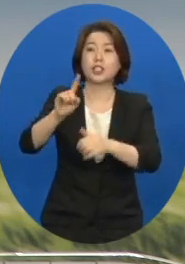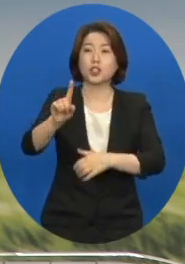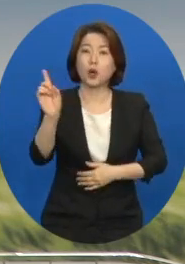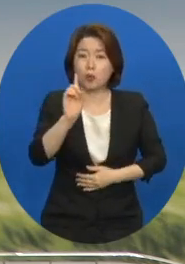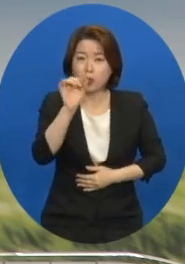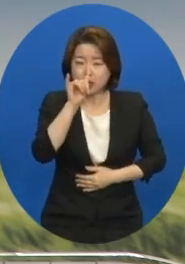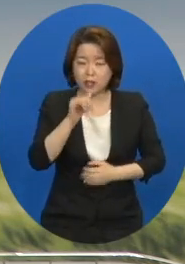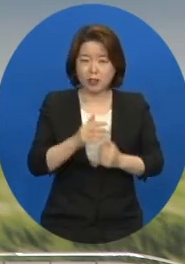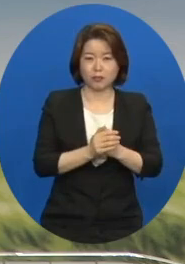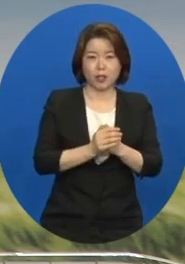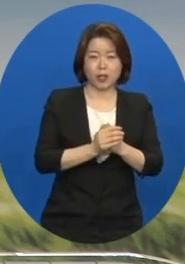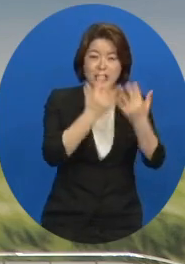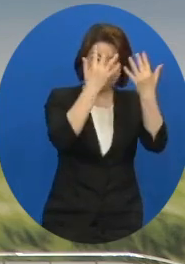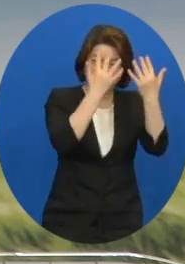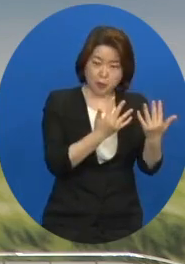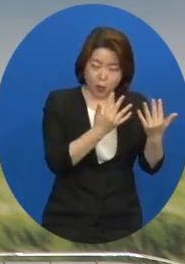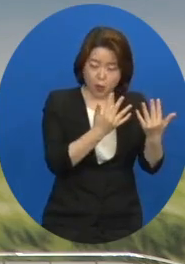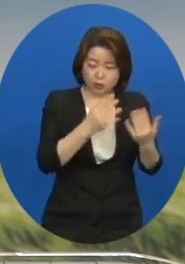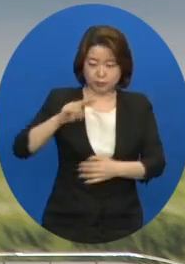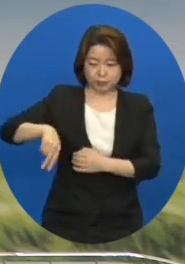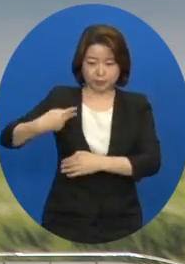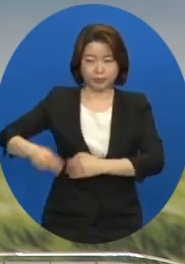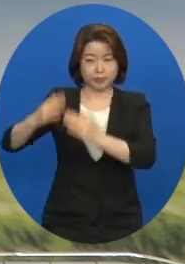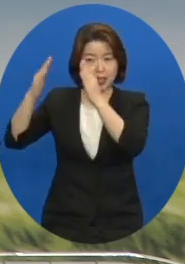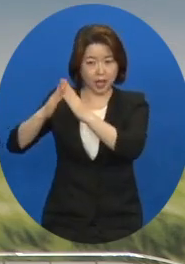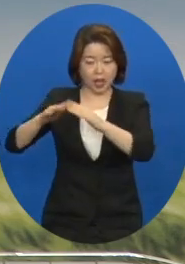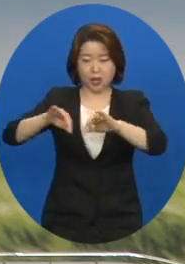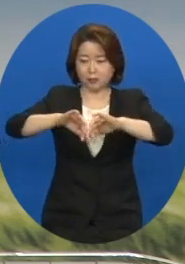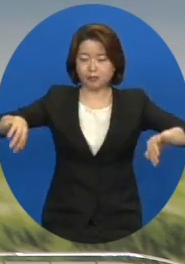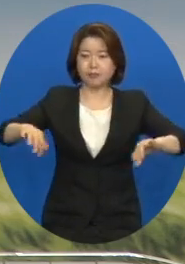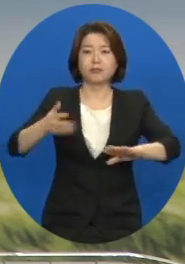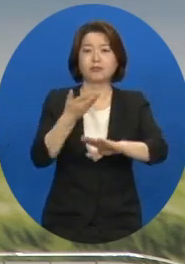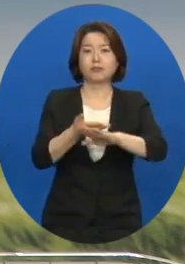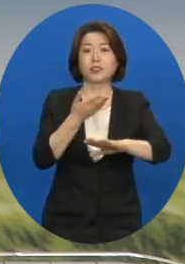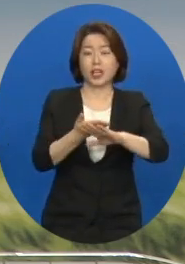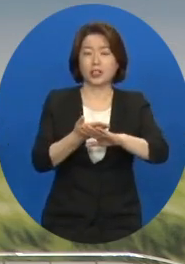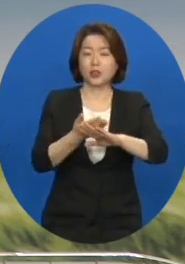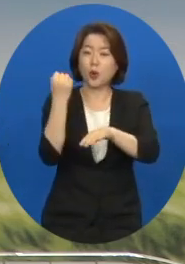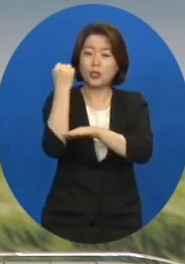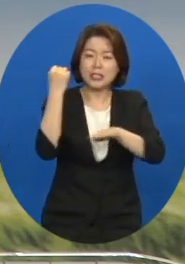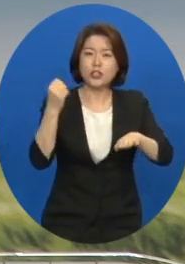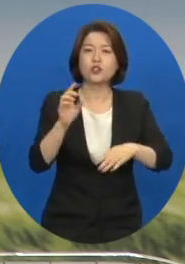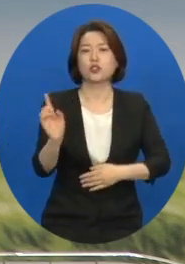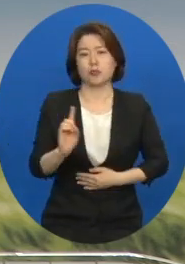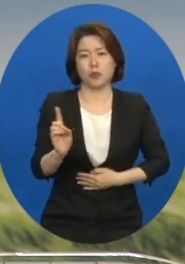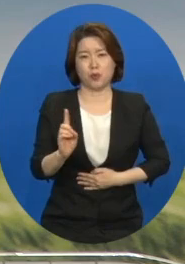뭐가 다르냐 하는 겁니다. 수도원과 감옥을 구분하는 기준이 뭔가 하는 거예요.